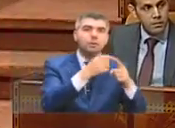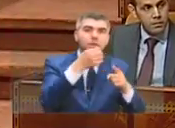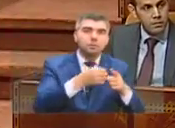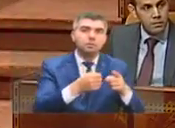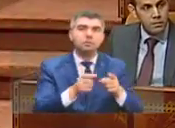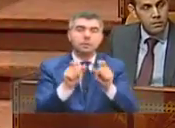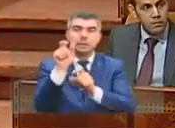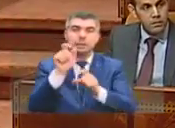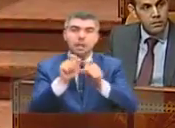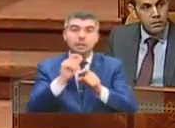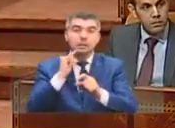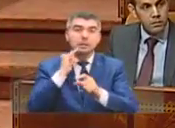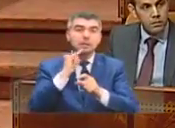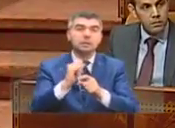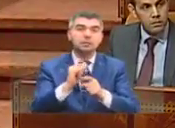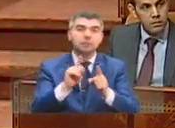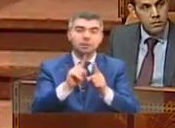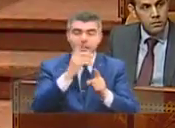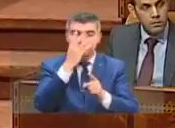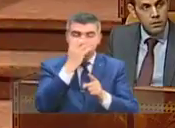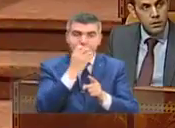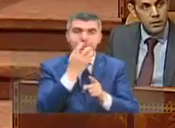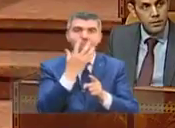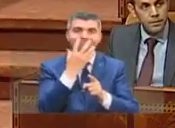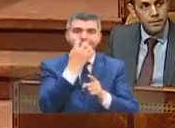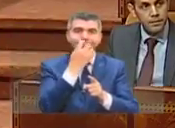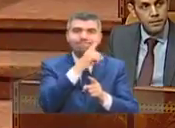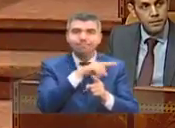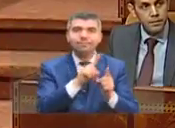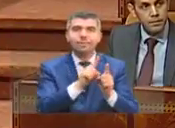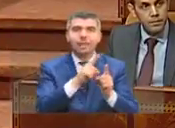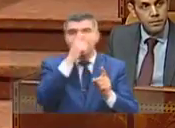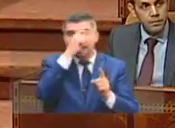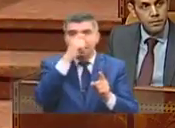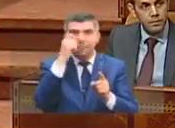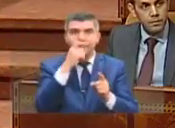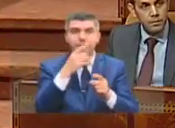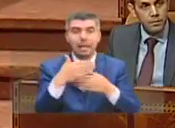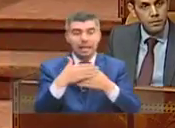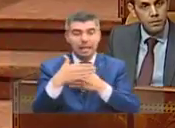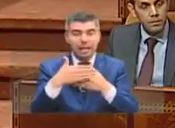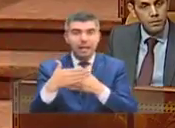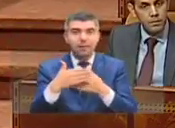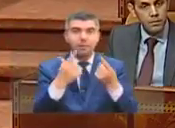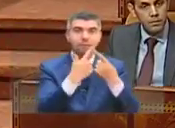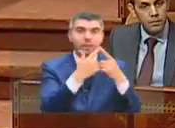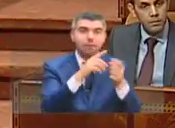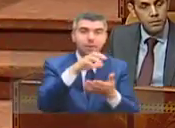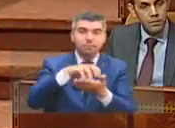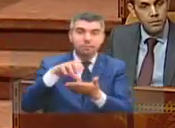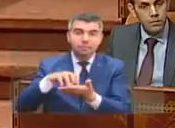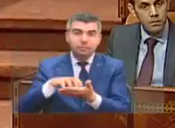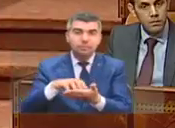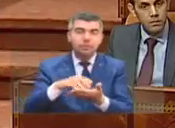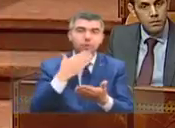هو دائم. وإحنا مقبلين على فصل الصيف، فأنتم تتعرفوا أن يعني مجموعة من هذه الأقاليم فيها الفرشة